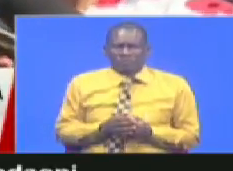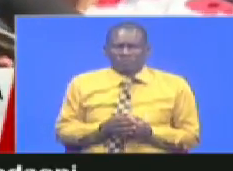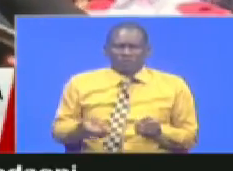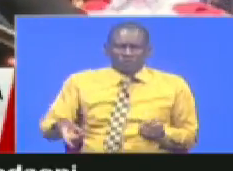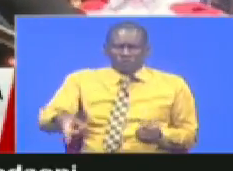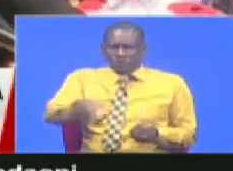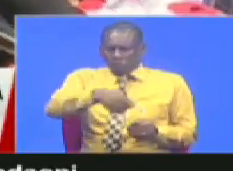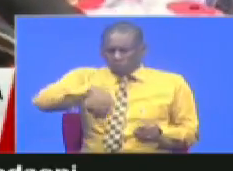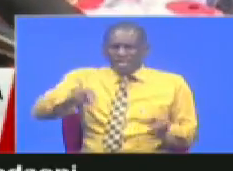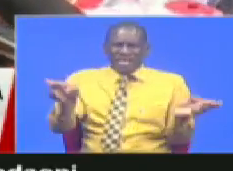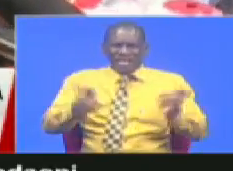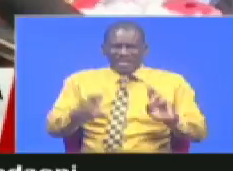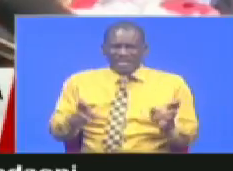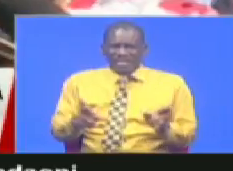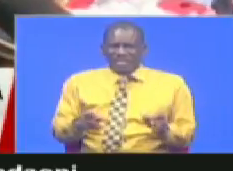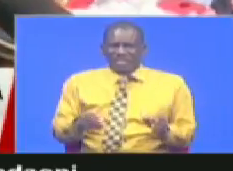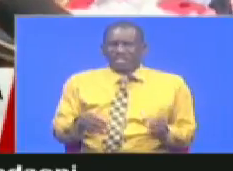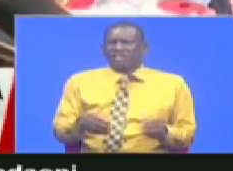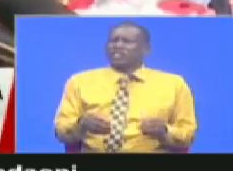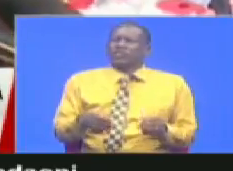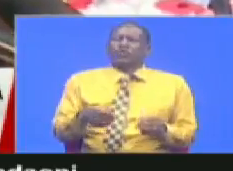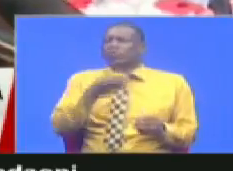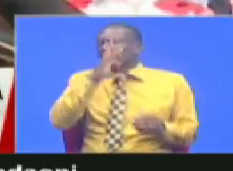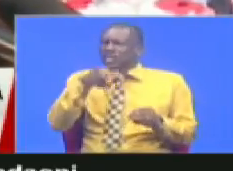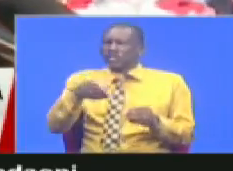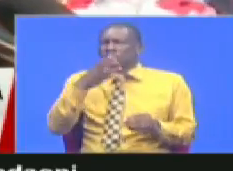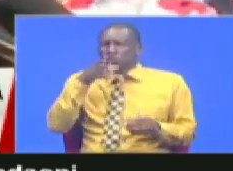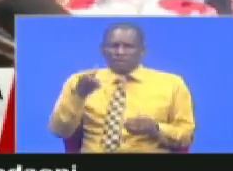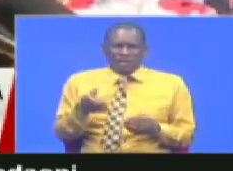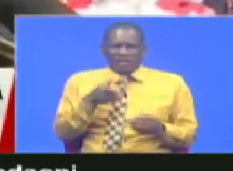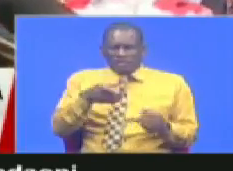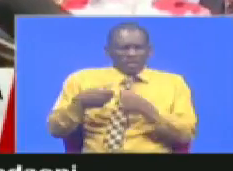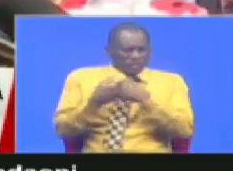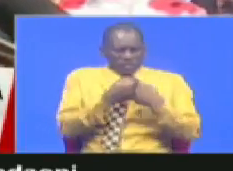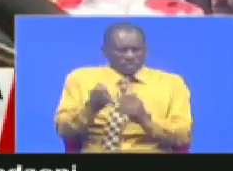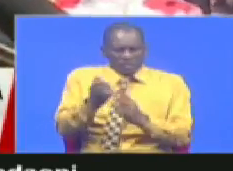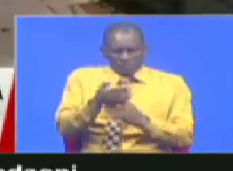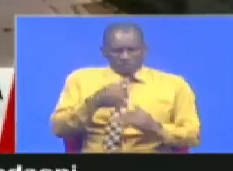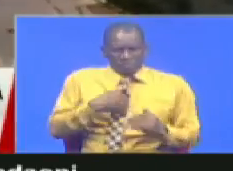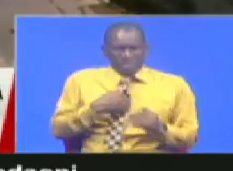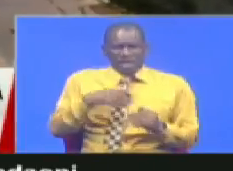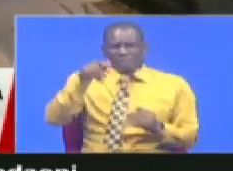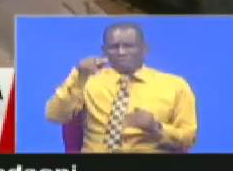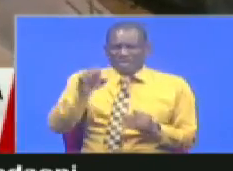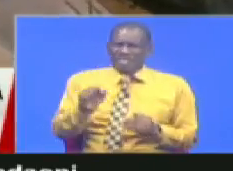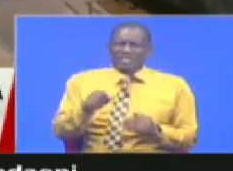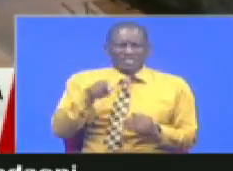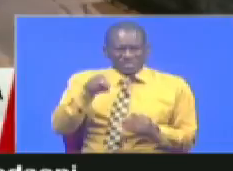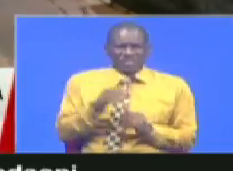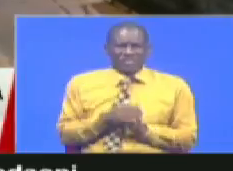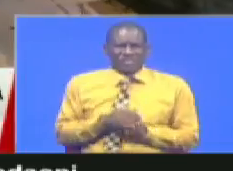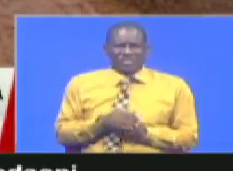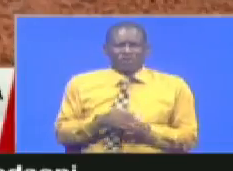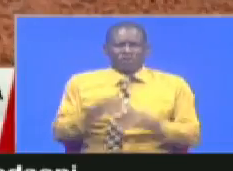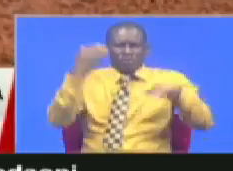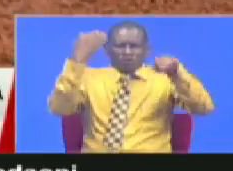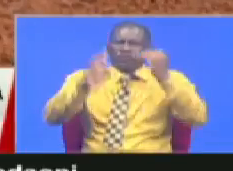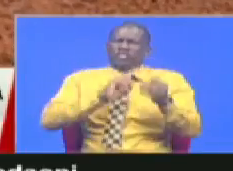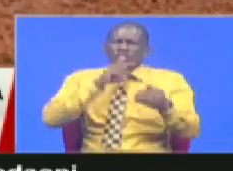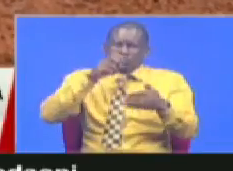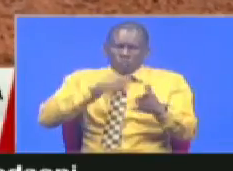We are led to consume even the waste, and this has been the struggle between me and PS Wailago. Wataalamu wanasema